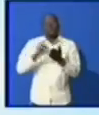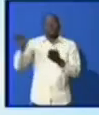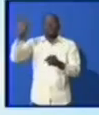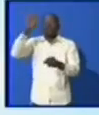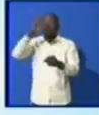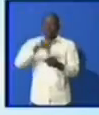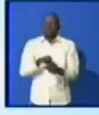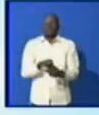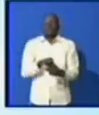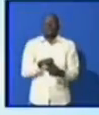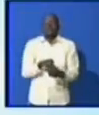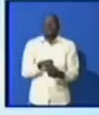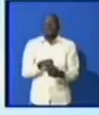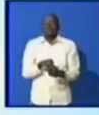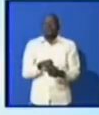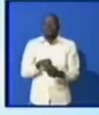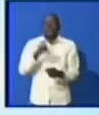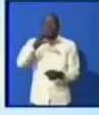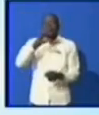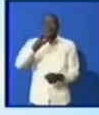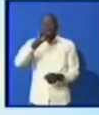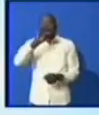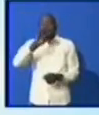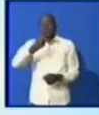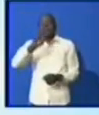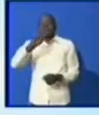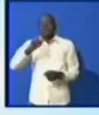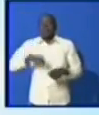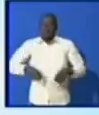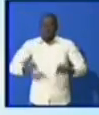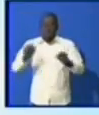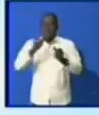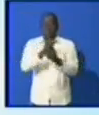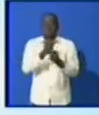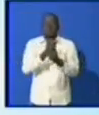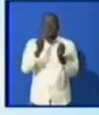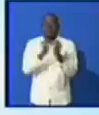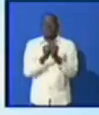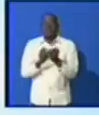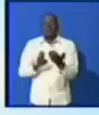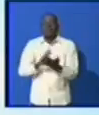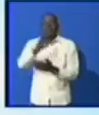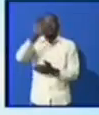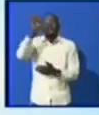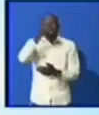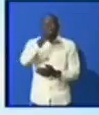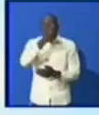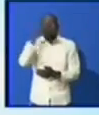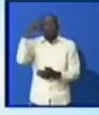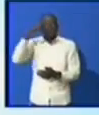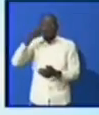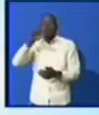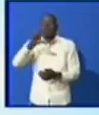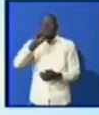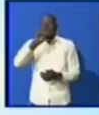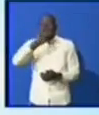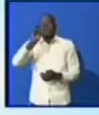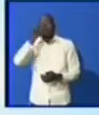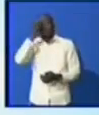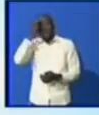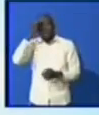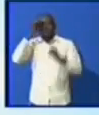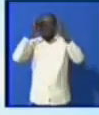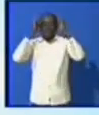la loterie nationale burkinabè poursuit sa collaboration avec l'université bukinabè la lonab et et le ministère de l'enseignement supérieur